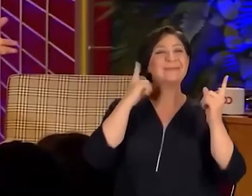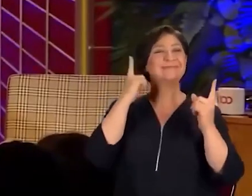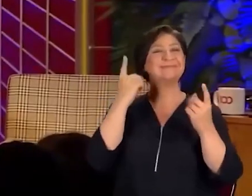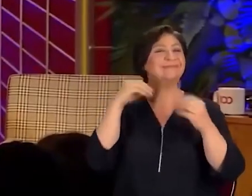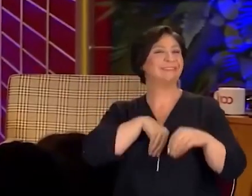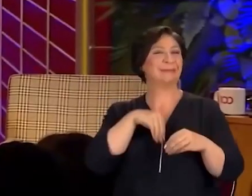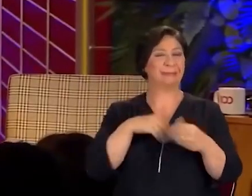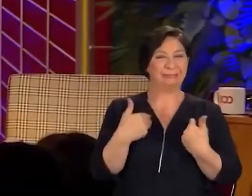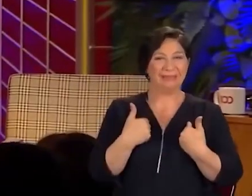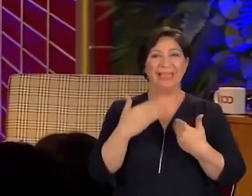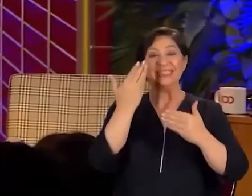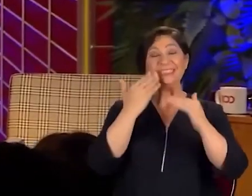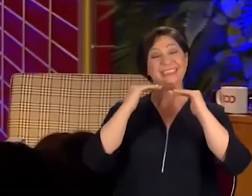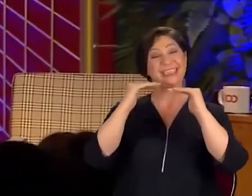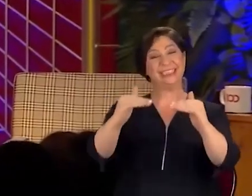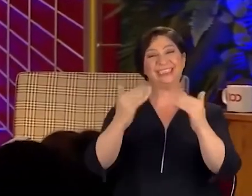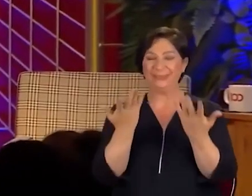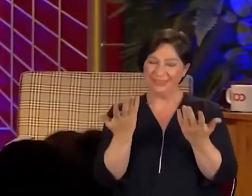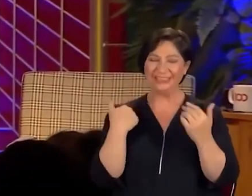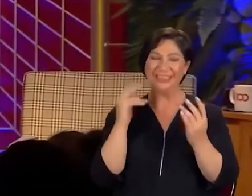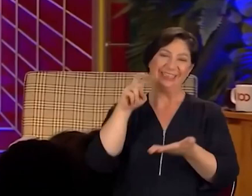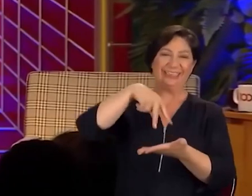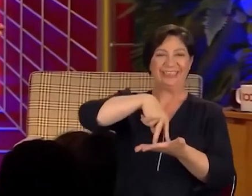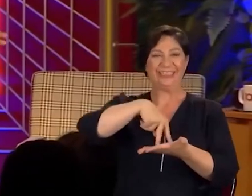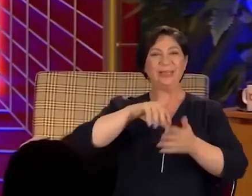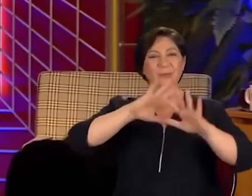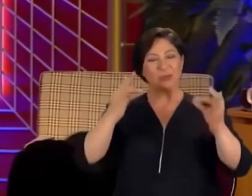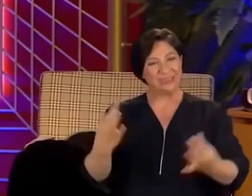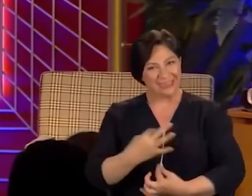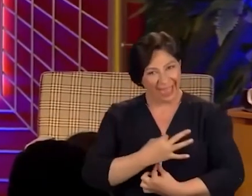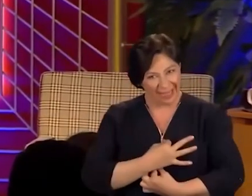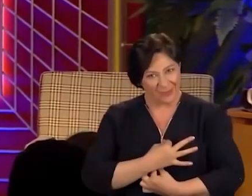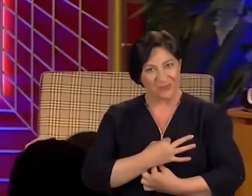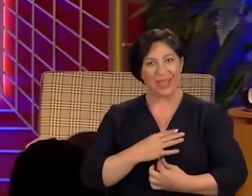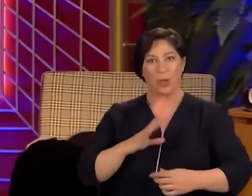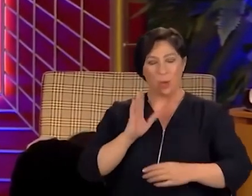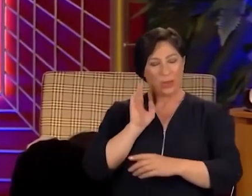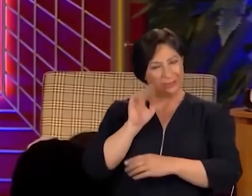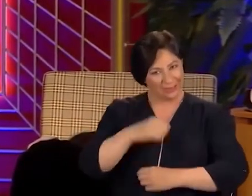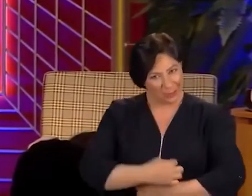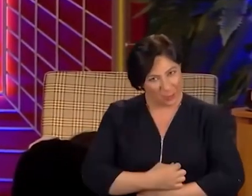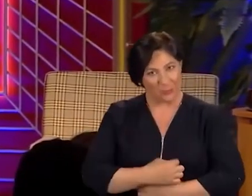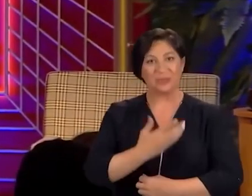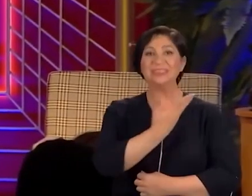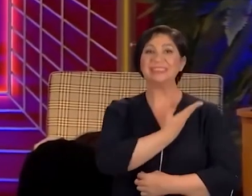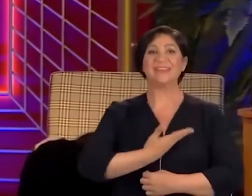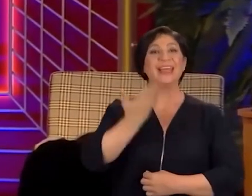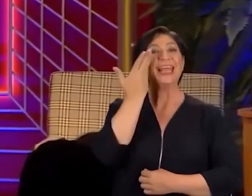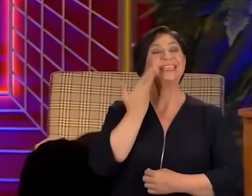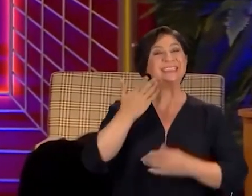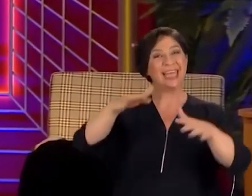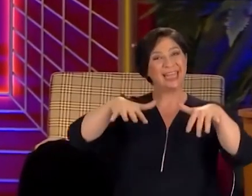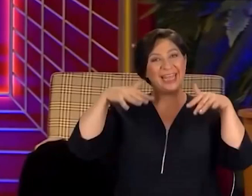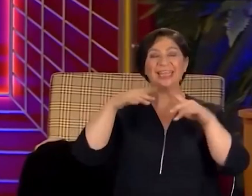hissetmem. Seyircimizin karşısına çıktığım zaman tüm saygımla önünüzde eğiliyorum. Sevgili